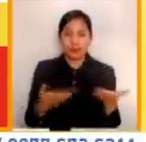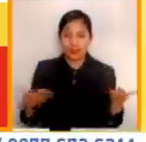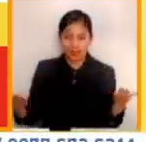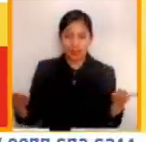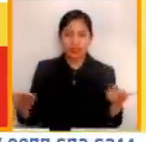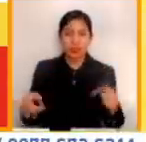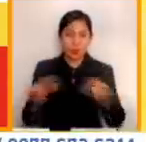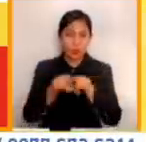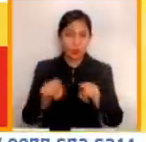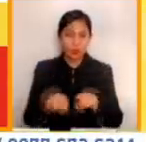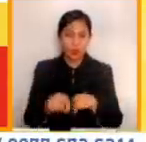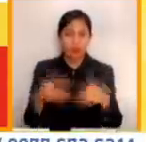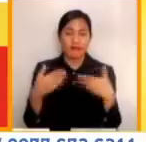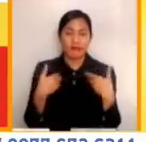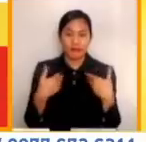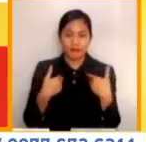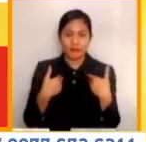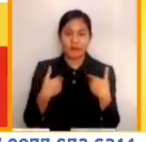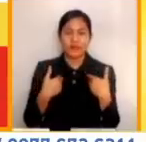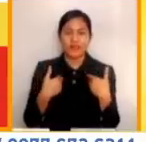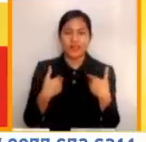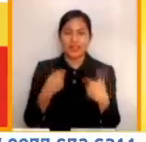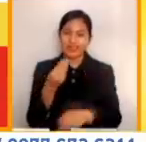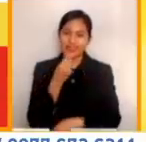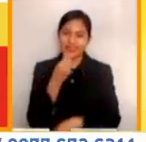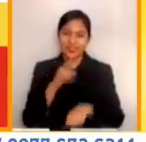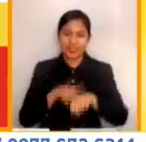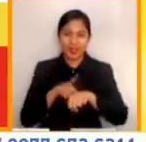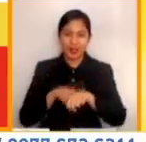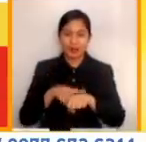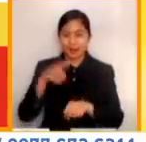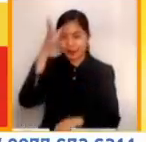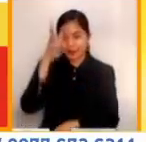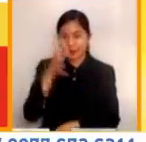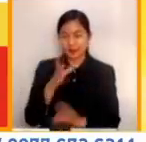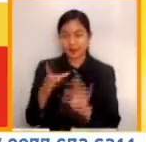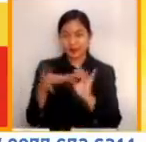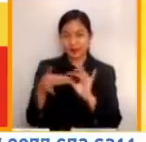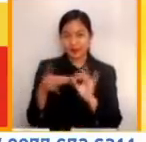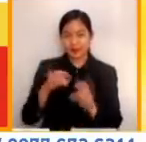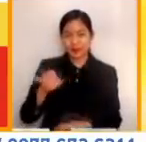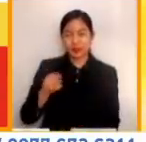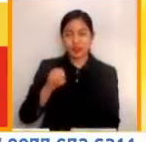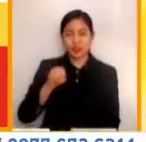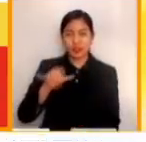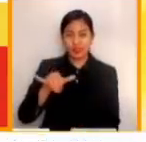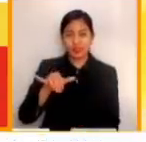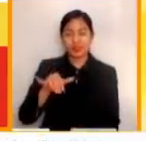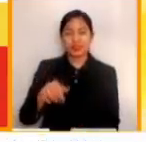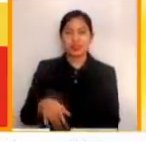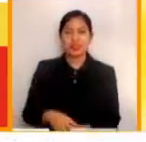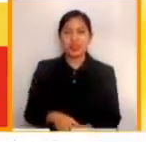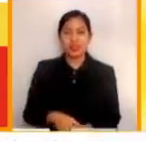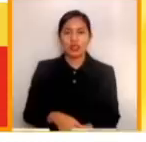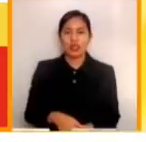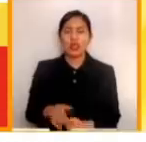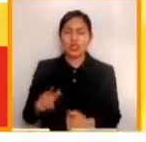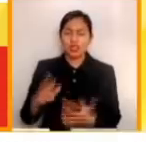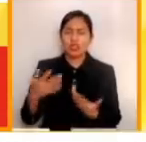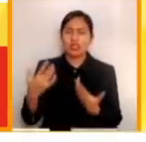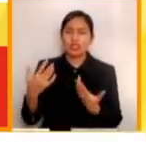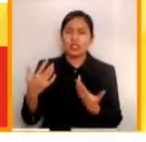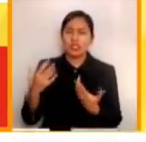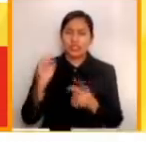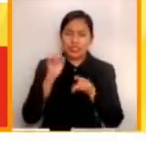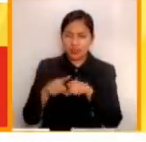ang recess. Kwento ng magulang na si Joy Alferez, napag-usapan nila magkapatid na itayo ang class home para magtulungan sa